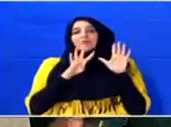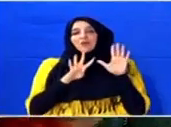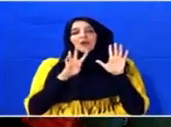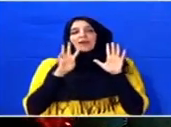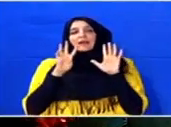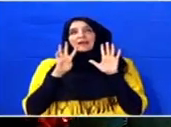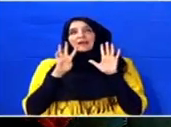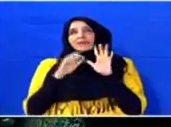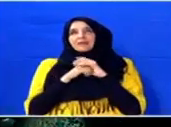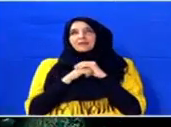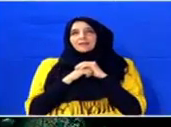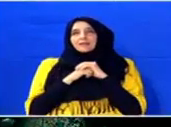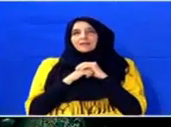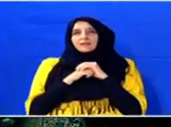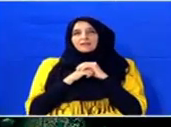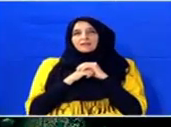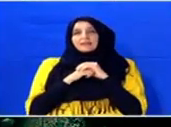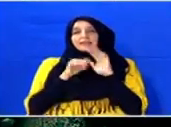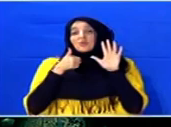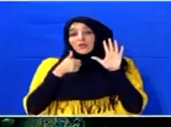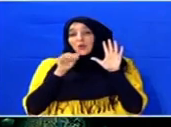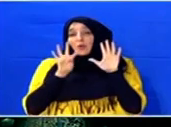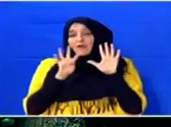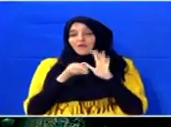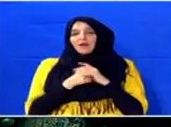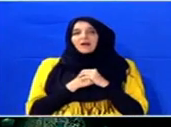اعمامك رابعه بما فيهم باباك صالح